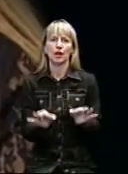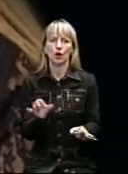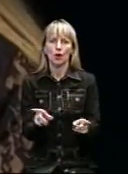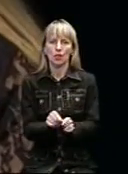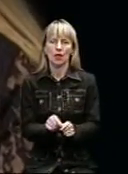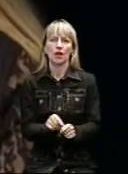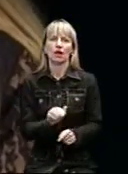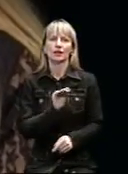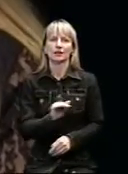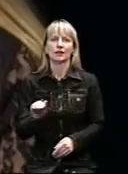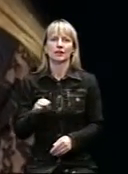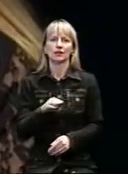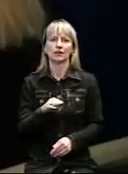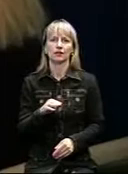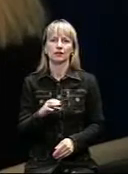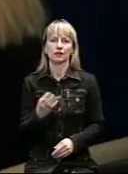та